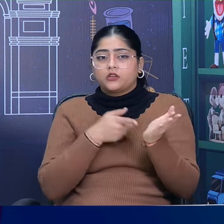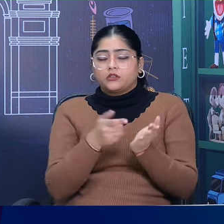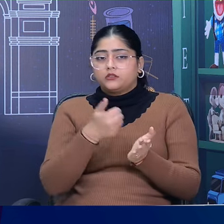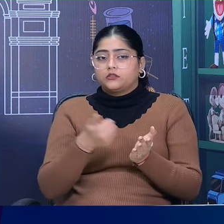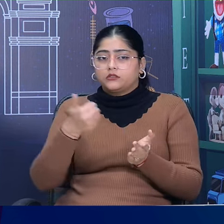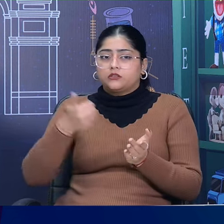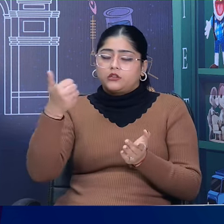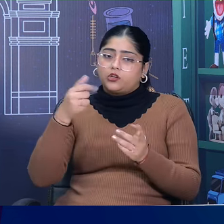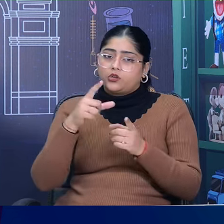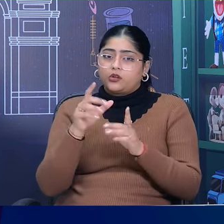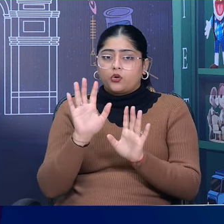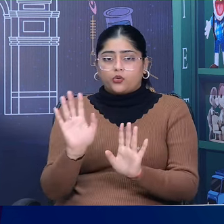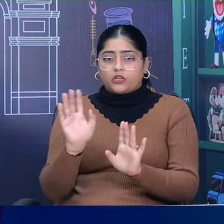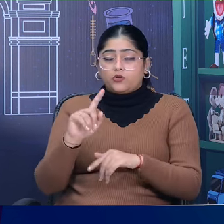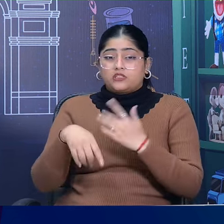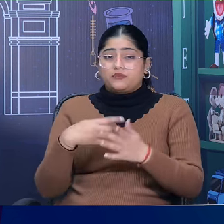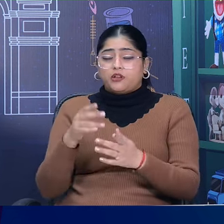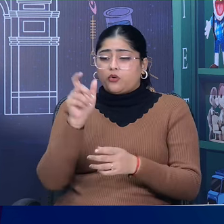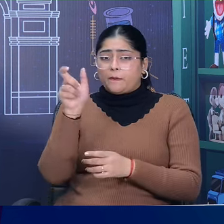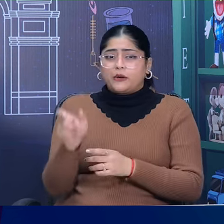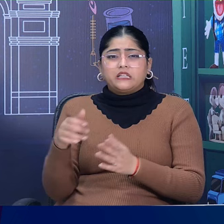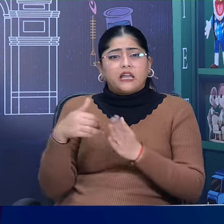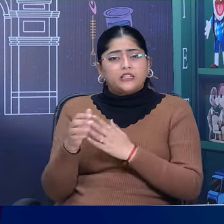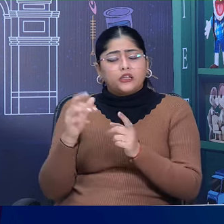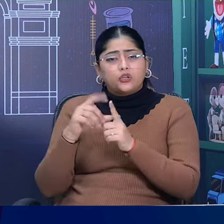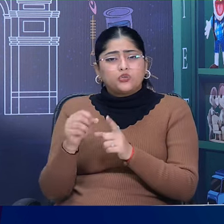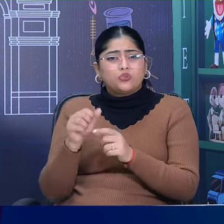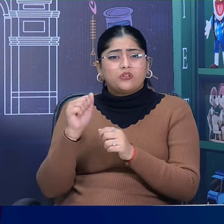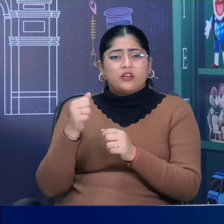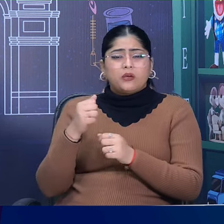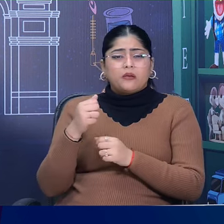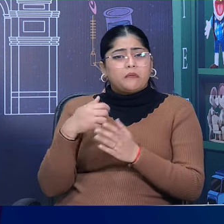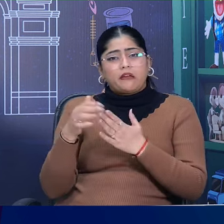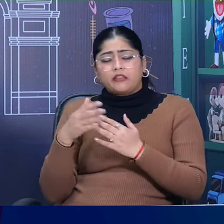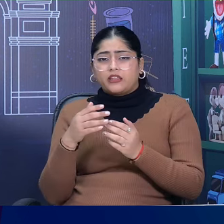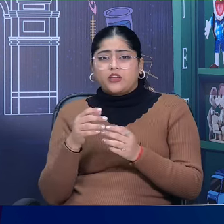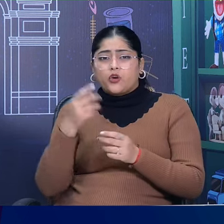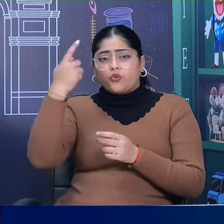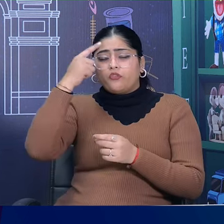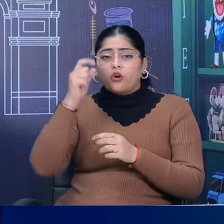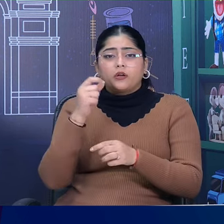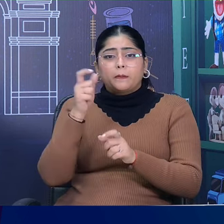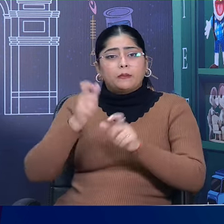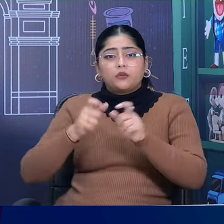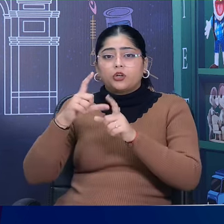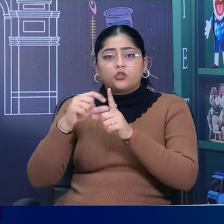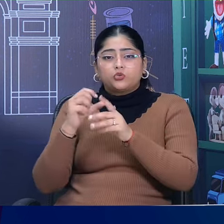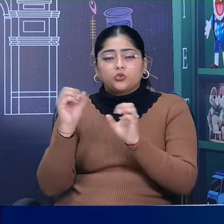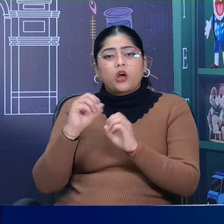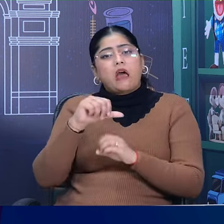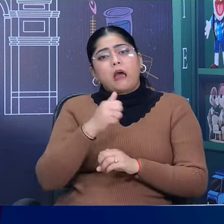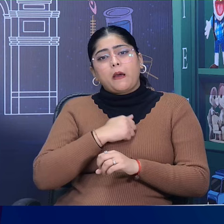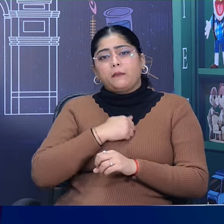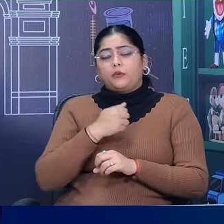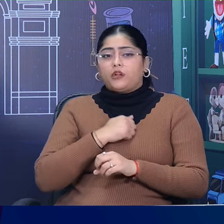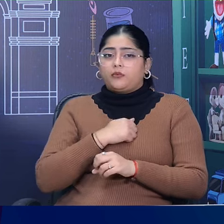कोई भी काम कर रहा है तो उस मनमानी को रोकने के लिए कहीं ना कहीं गांव के जो लोग हैं वो भी रिस्पांसिबल होंगे और सेक्रेटरी तो